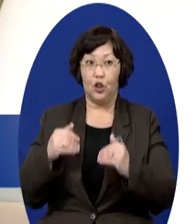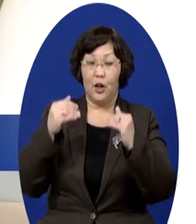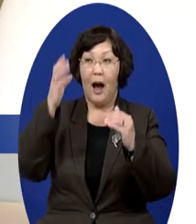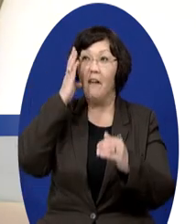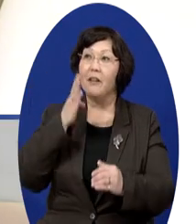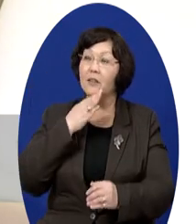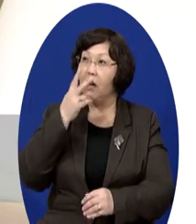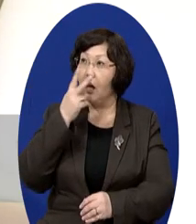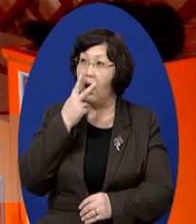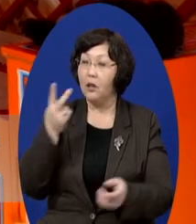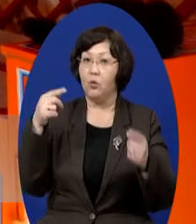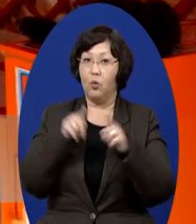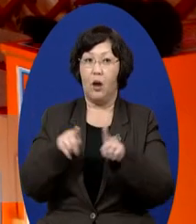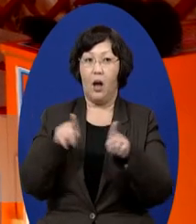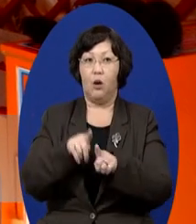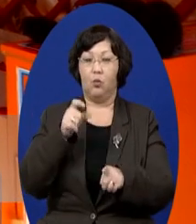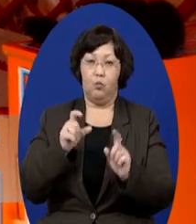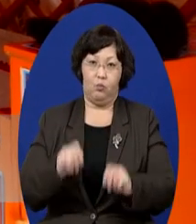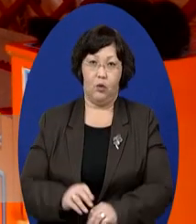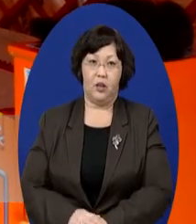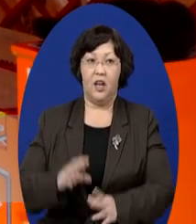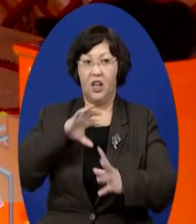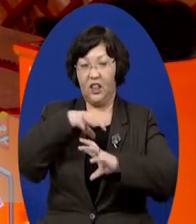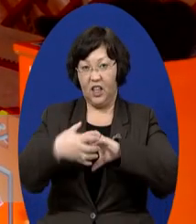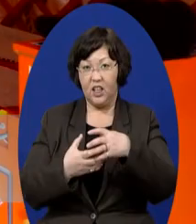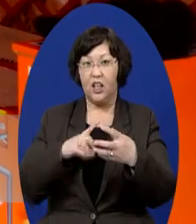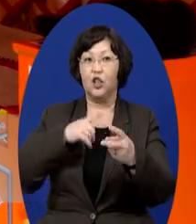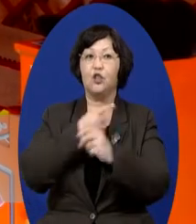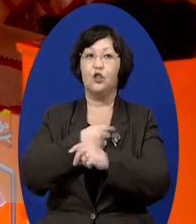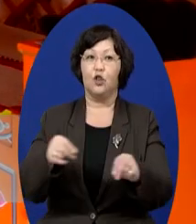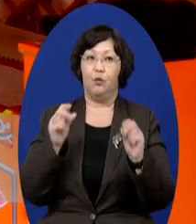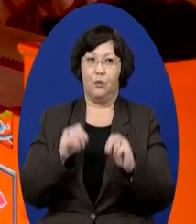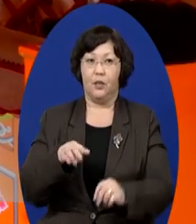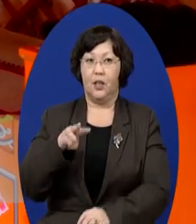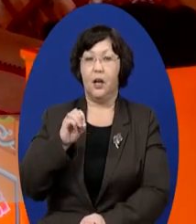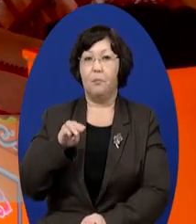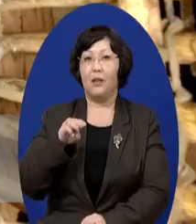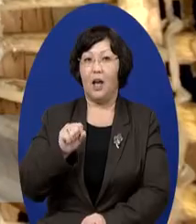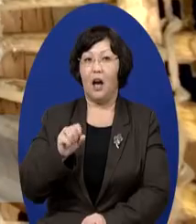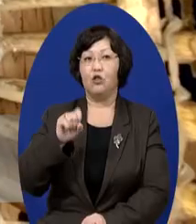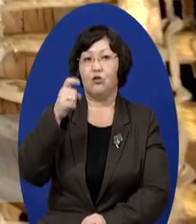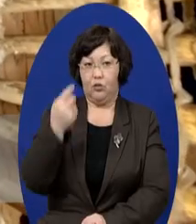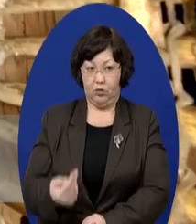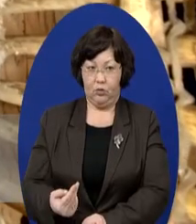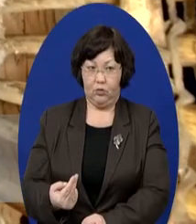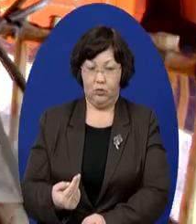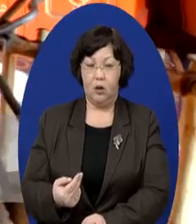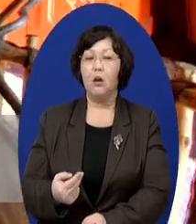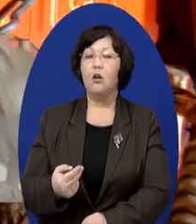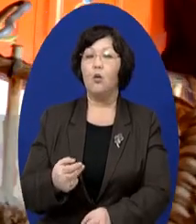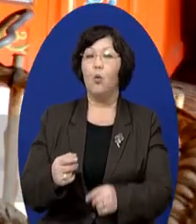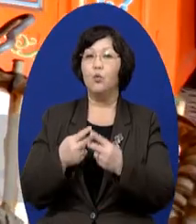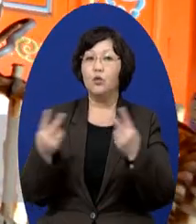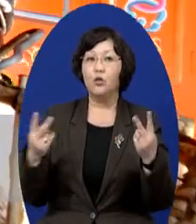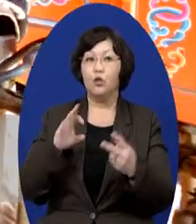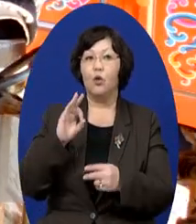юусоо даган дуурайж хүн болдог. Дэлхий даяаршиж мета ертөнцид амьдрах тухай ч ярьж байна. Энэ үед бид үндэсний уламжлалт өв соёлоо